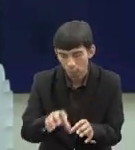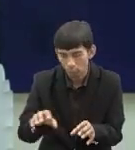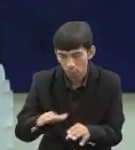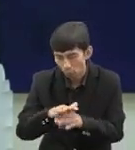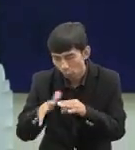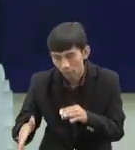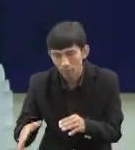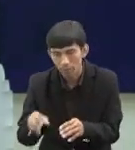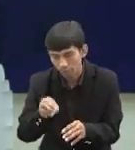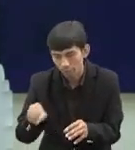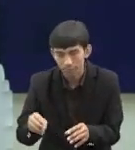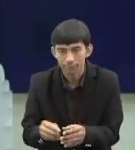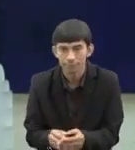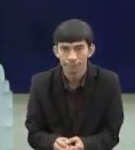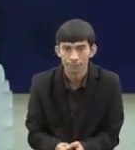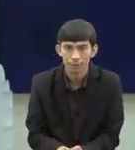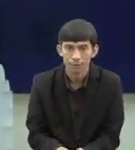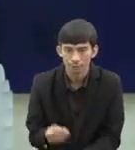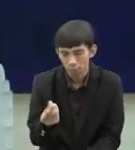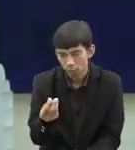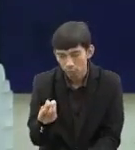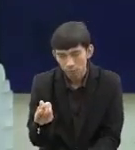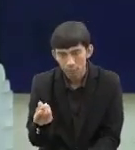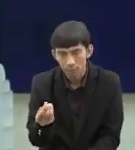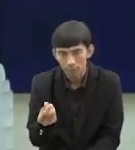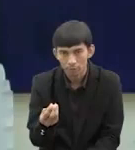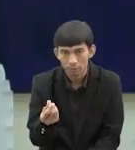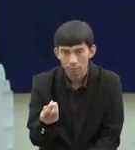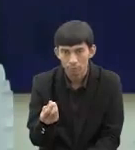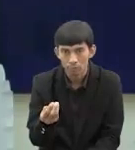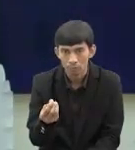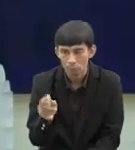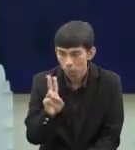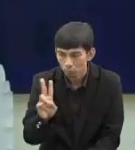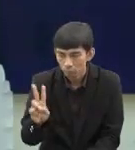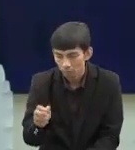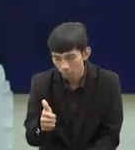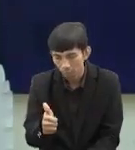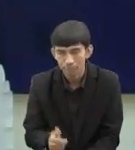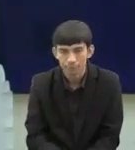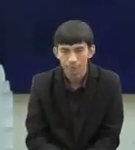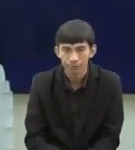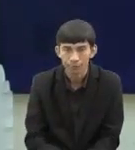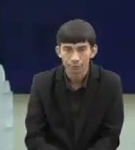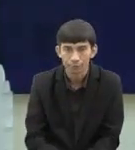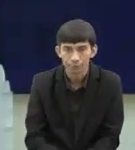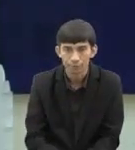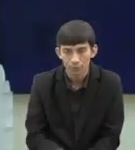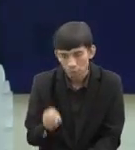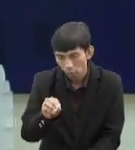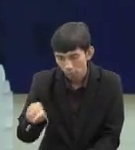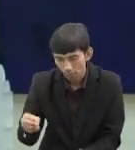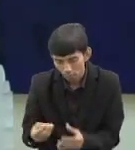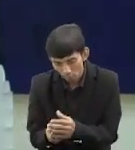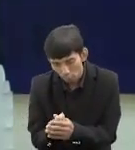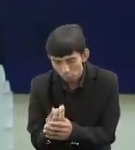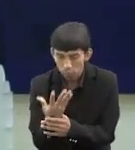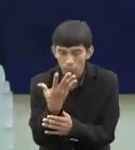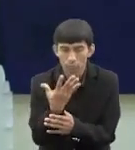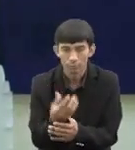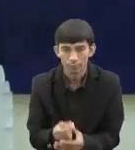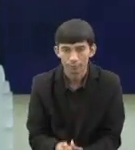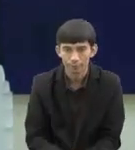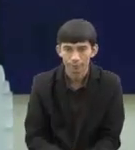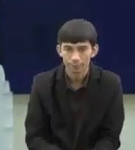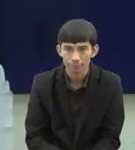cái này phía là bọp con xóa là bọp chi chiết ấy. Đây là bọp, đây là bạp á. Đây là miếng chiết á. Chà. Đây là bên chi chết đâm tầm nắm tức là ỏ. Thành dây chân á